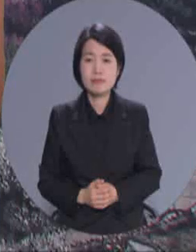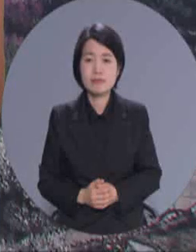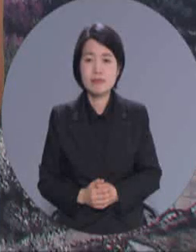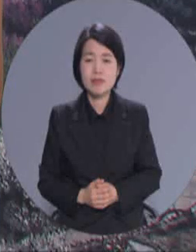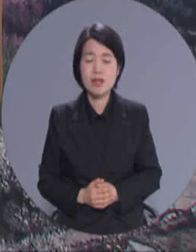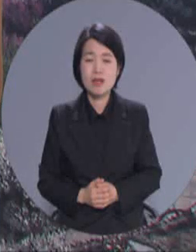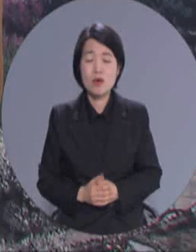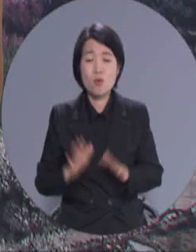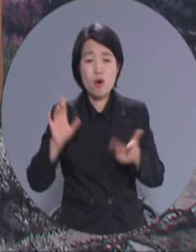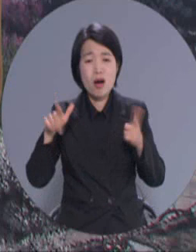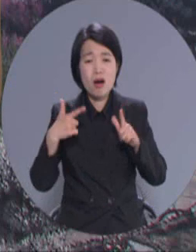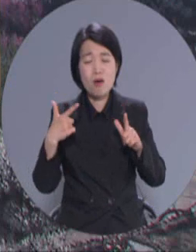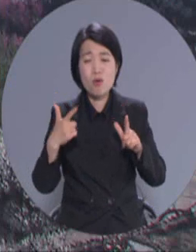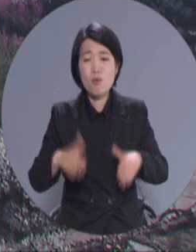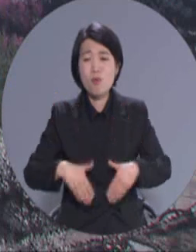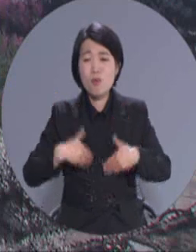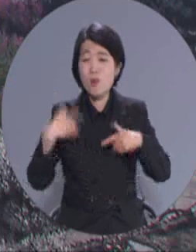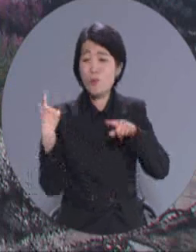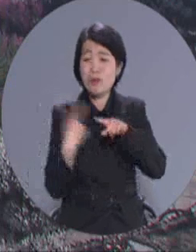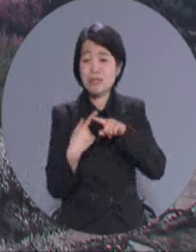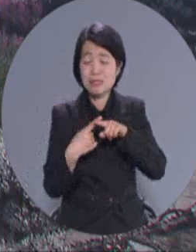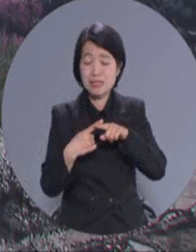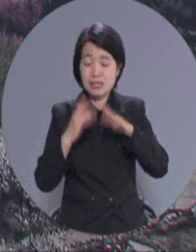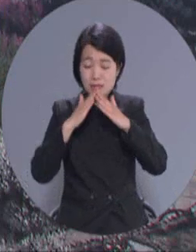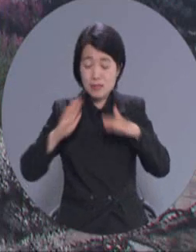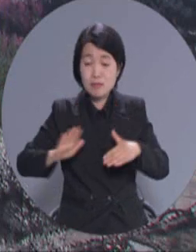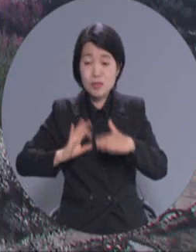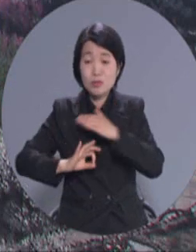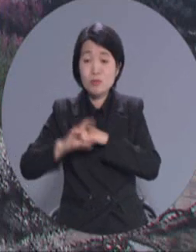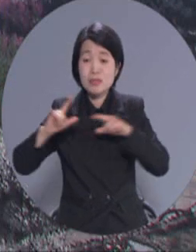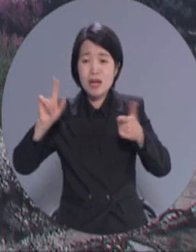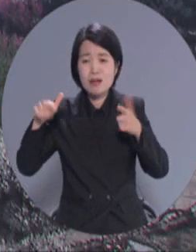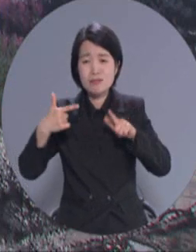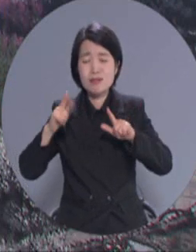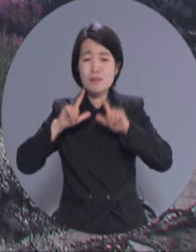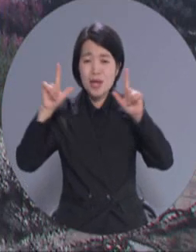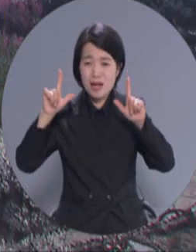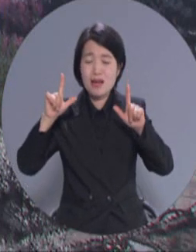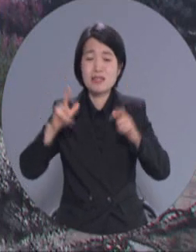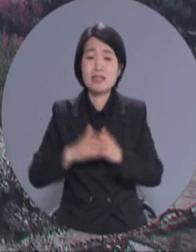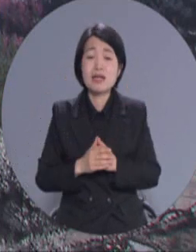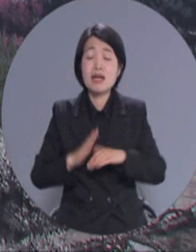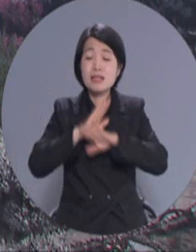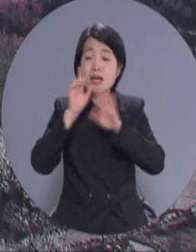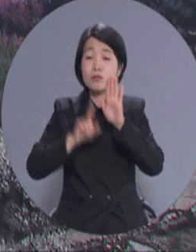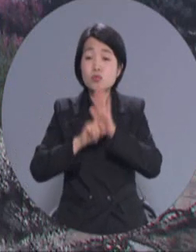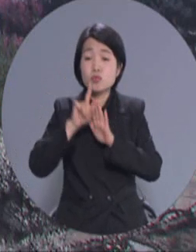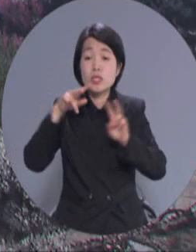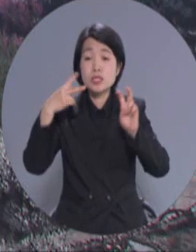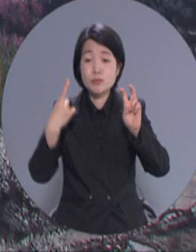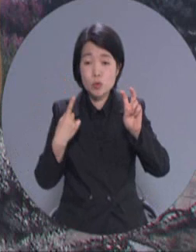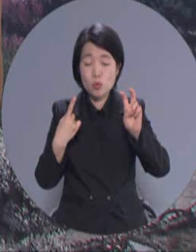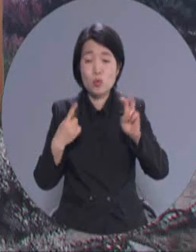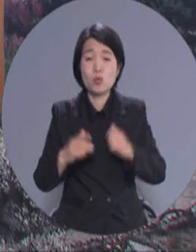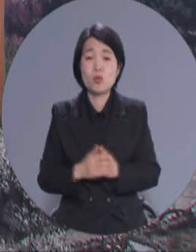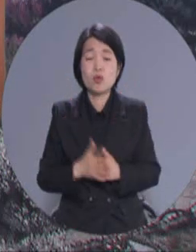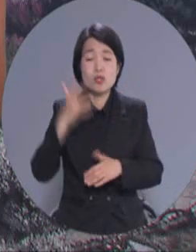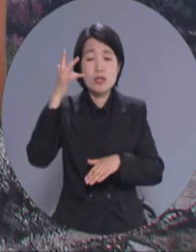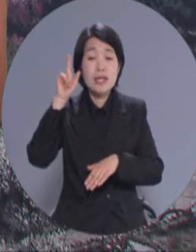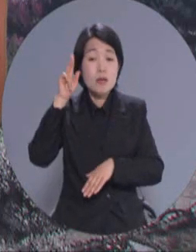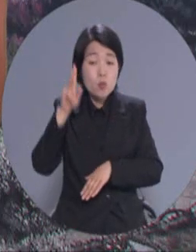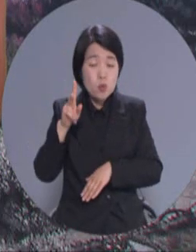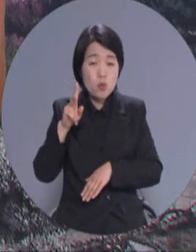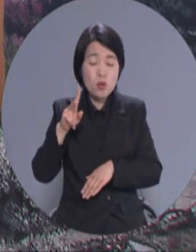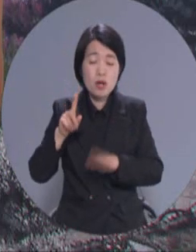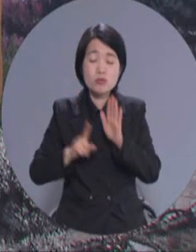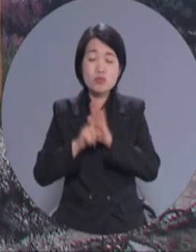완연한 봄을 느낄 수 있는 하루였습니다. 전남 동부 지역 종일 맑은 가운데 낮 최고 기온이 20도까지 올랐는데요. 주말에도